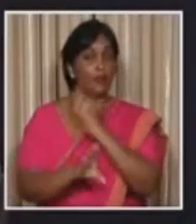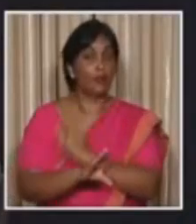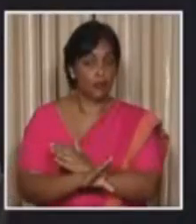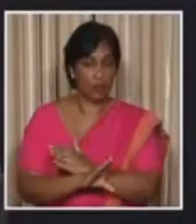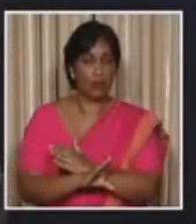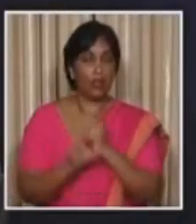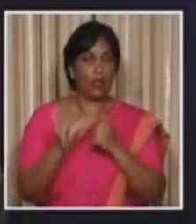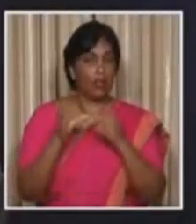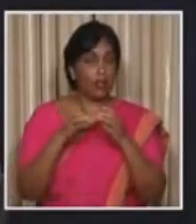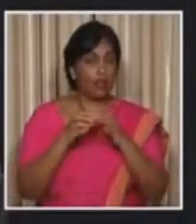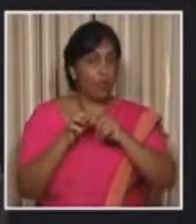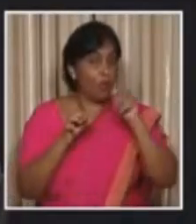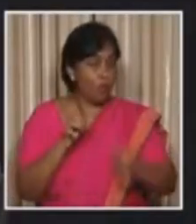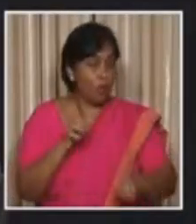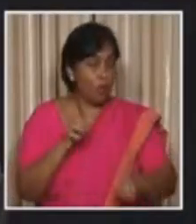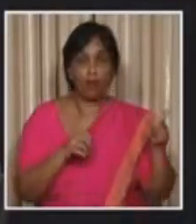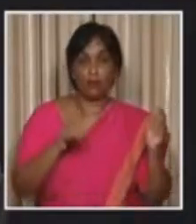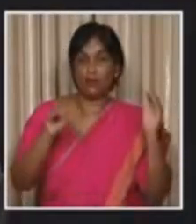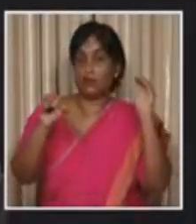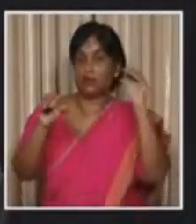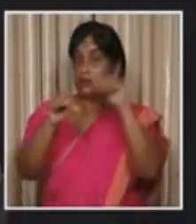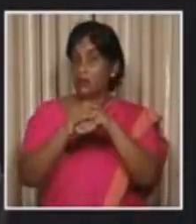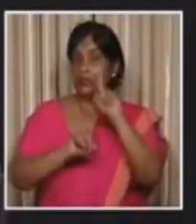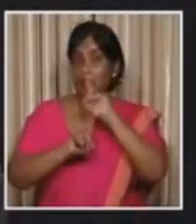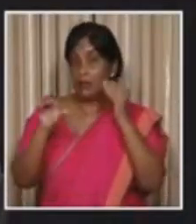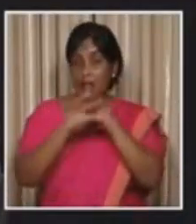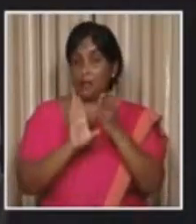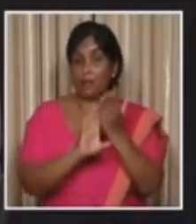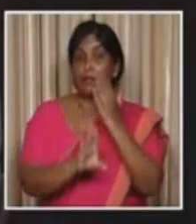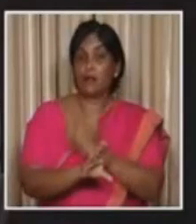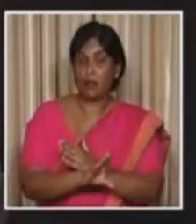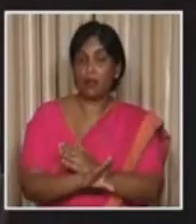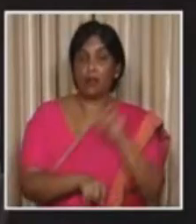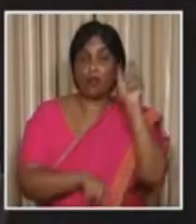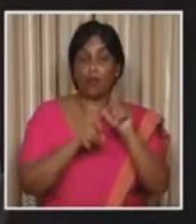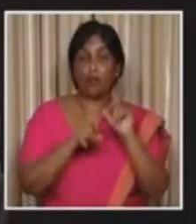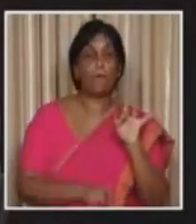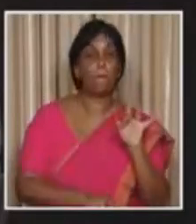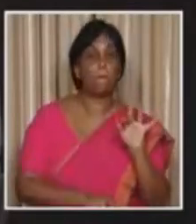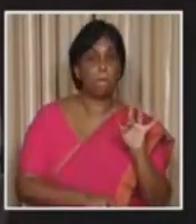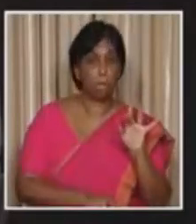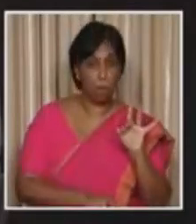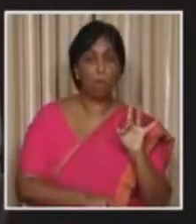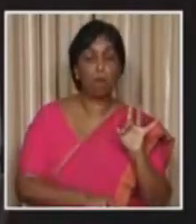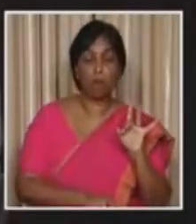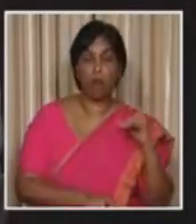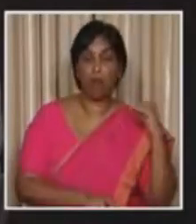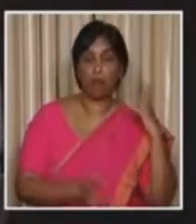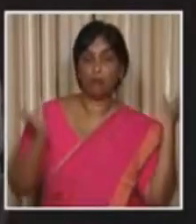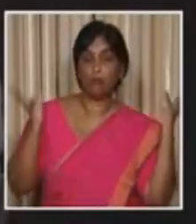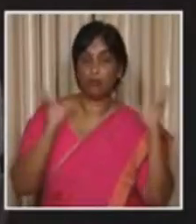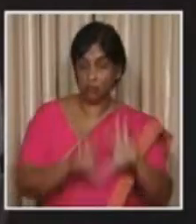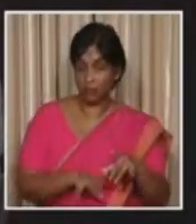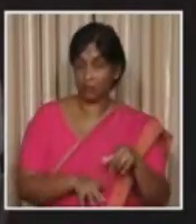සිවිල් ඒවිෂන් ඔතොරිටි එකේ බෝඩ් එකේ සාකච්ඡාවට 15 දෙනෙක්ගෙන් සමන්විත කොන්වෝයි එකක්